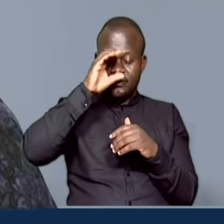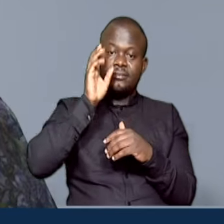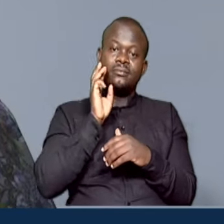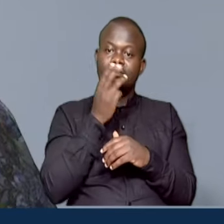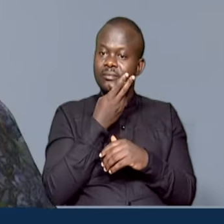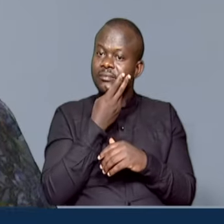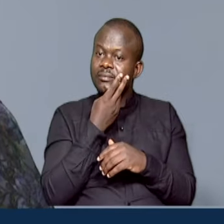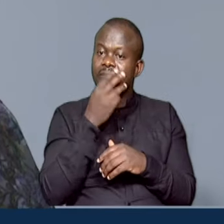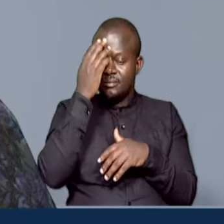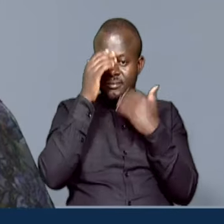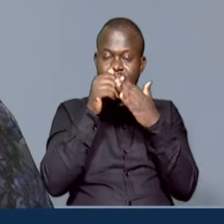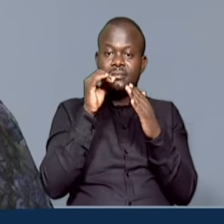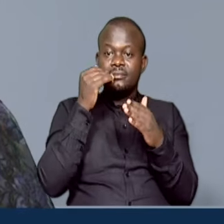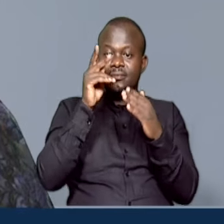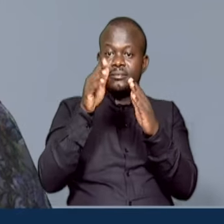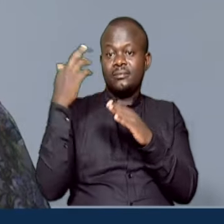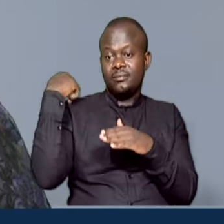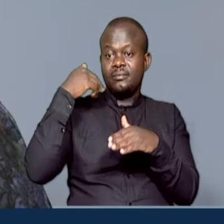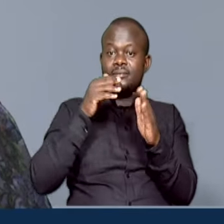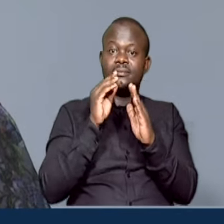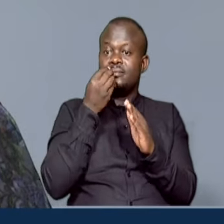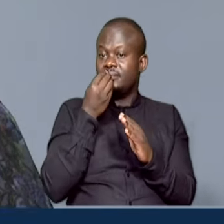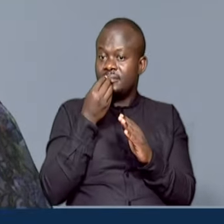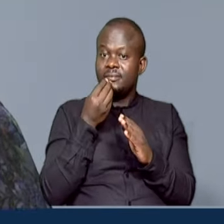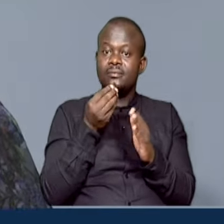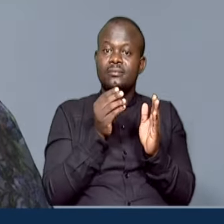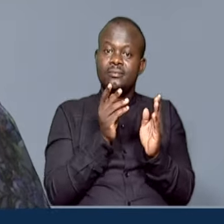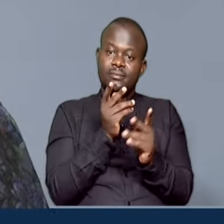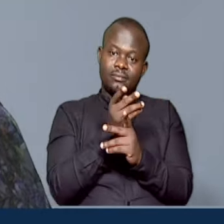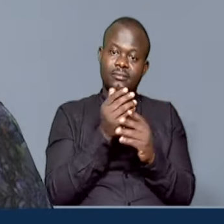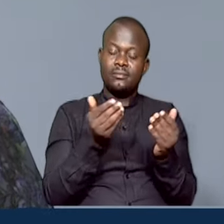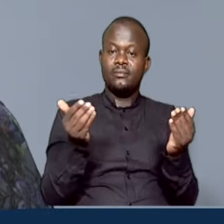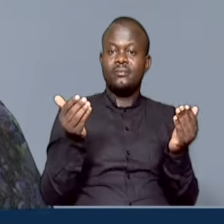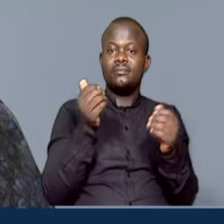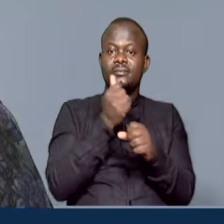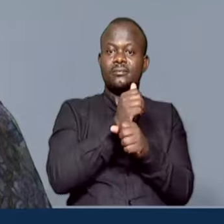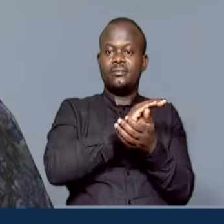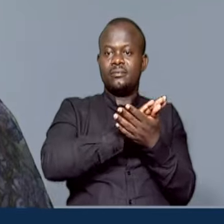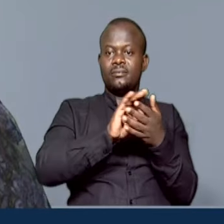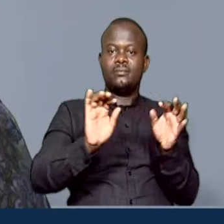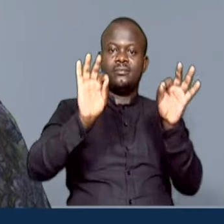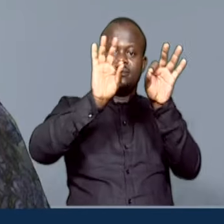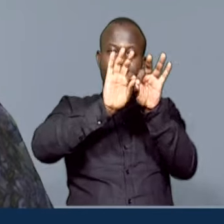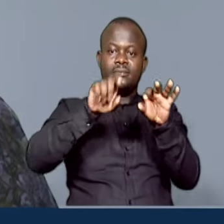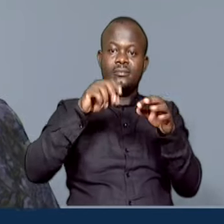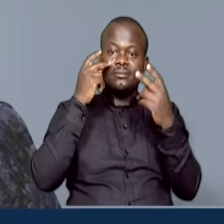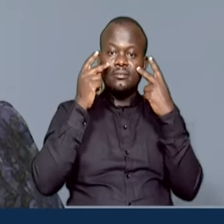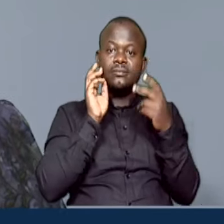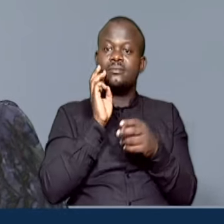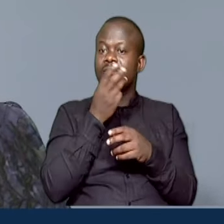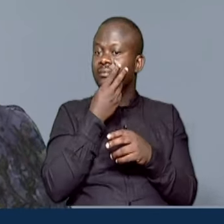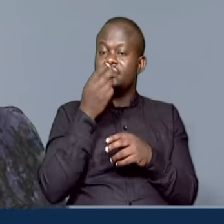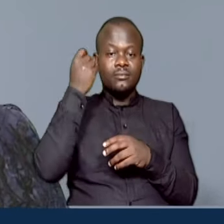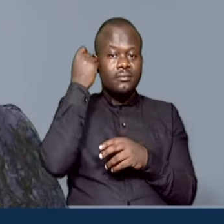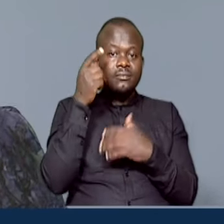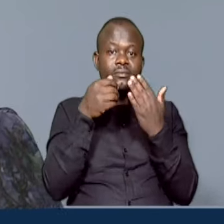mazi kuko niba umuntu ashinzwe gutegura amafunguro yo kurera abana gukora isuku icy'ingenzi ni uko abanza kubona amazi. Icyo gihe rero